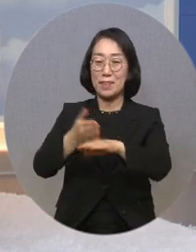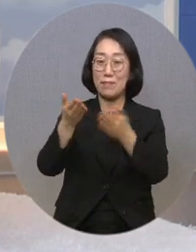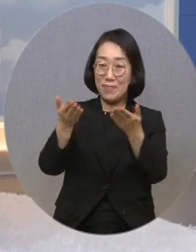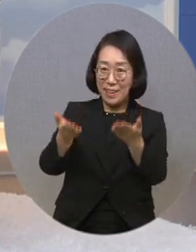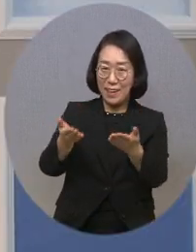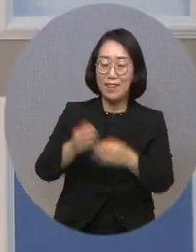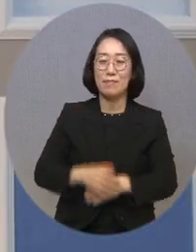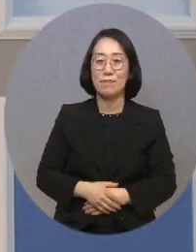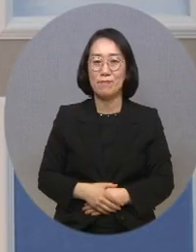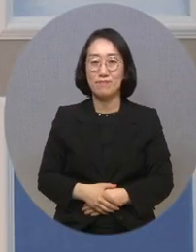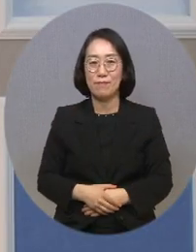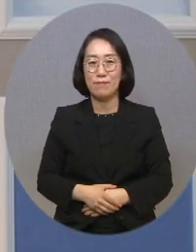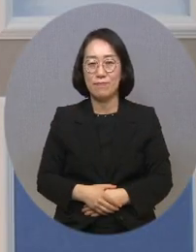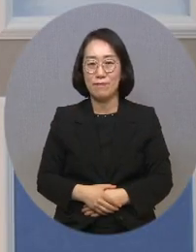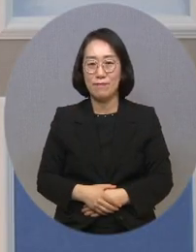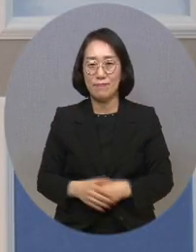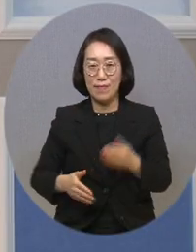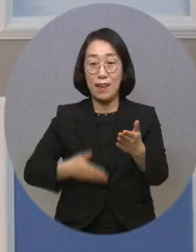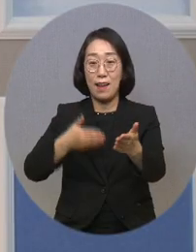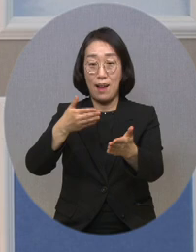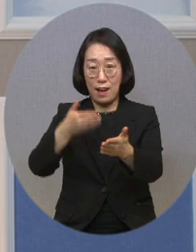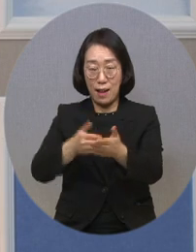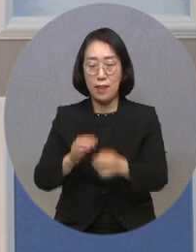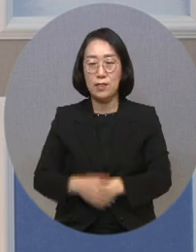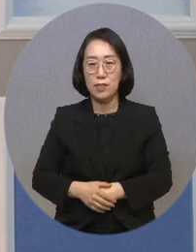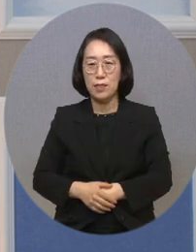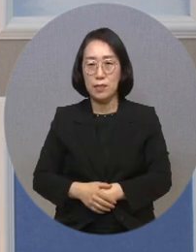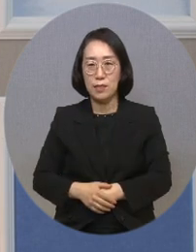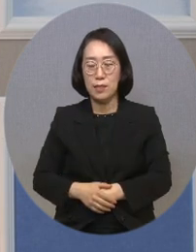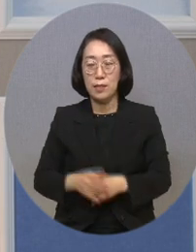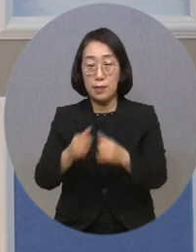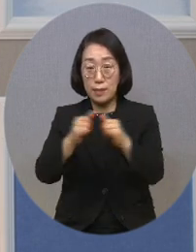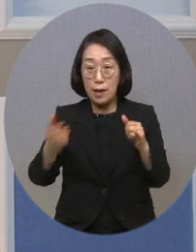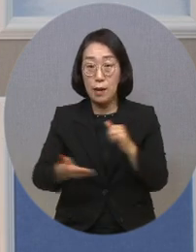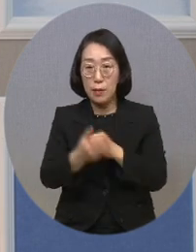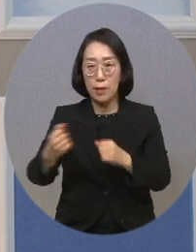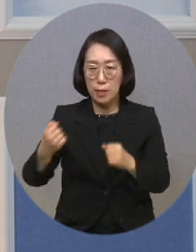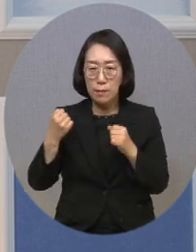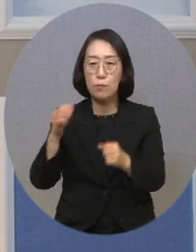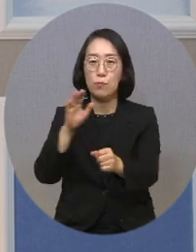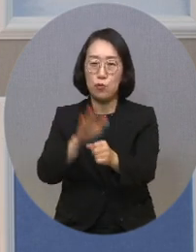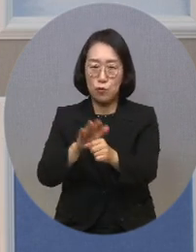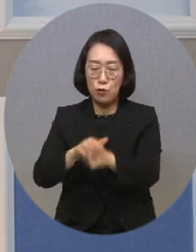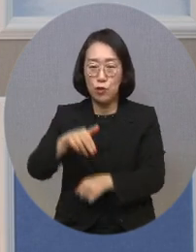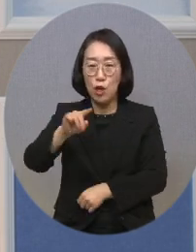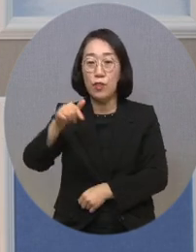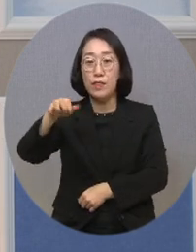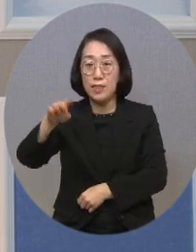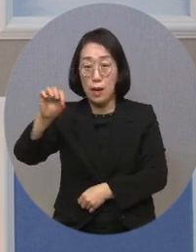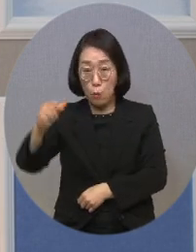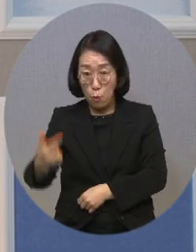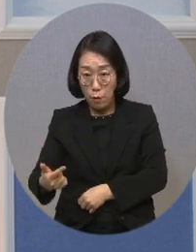네. 지금까지 시민에게 힘이 되는 여수시의회 전창곤 의장님과 함께